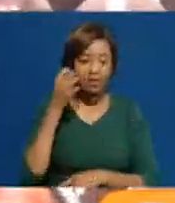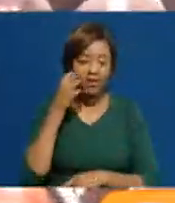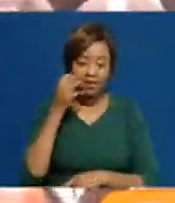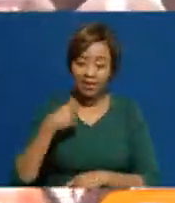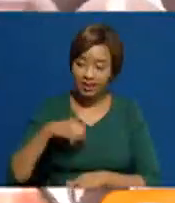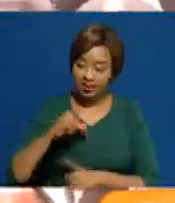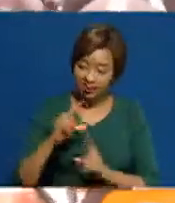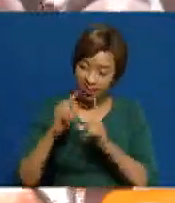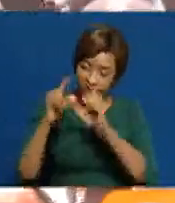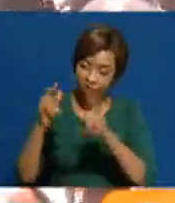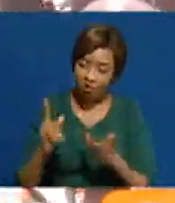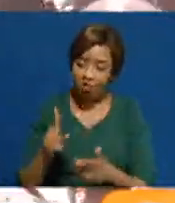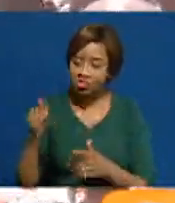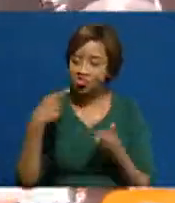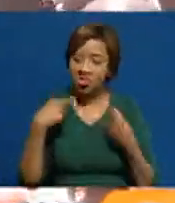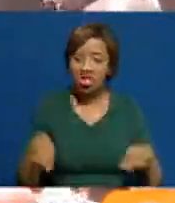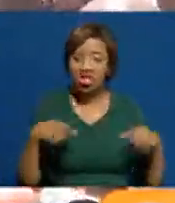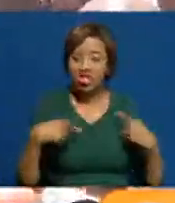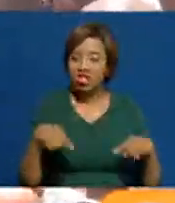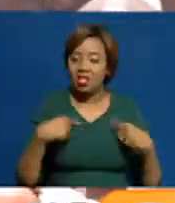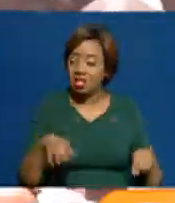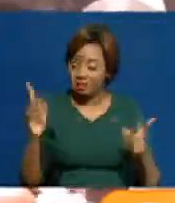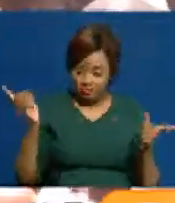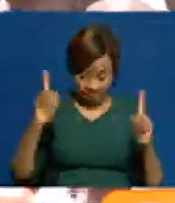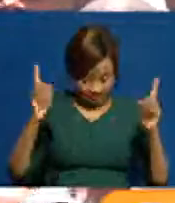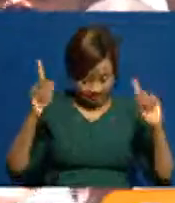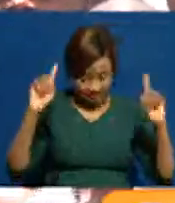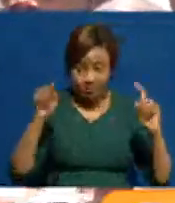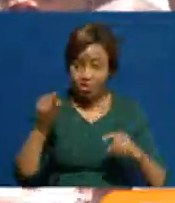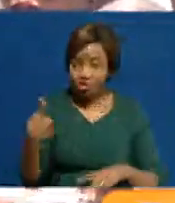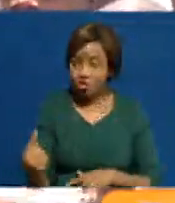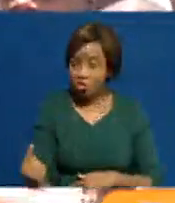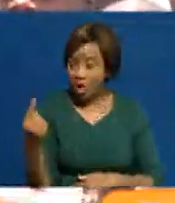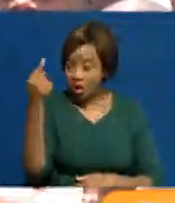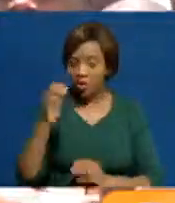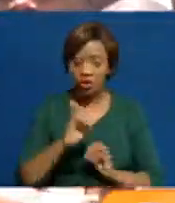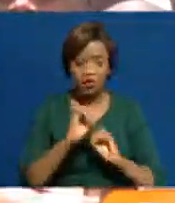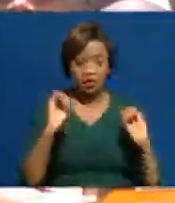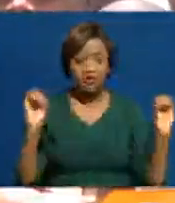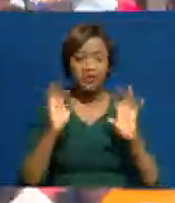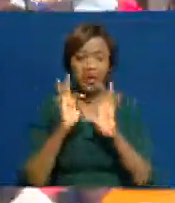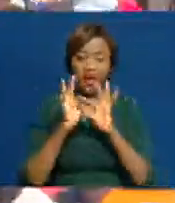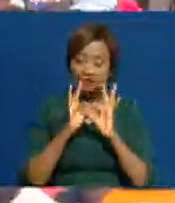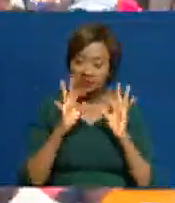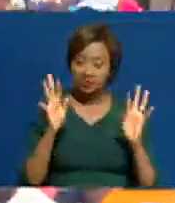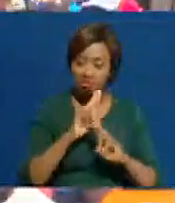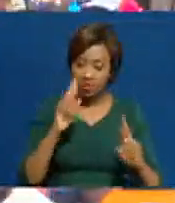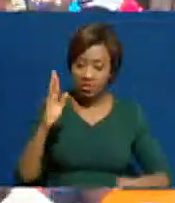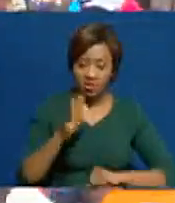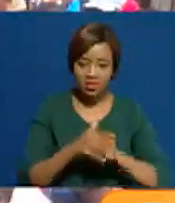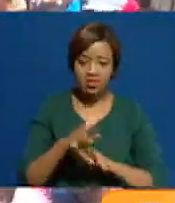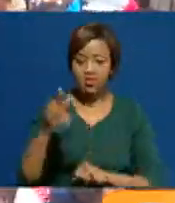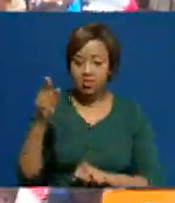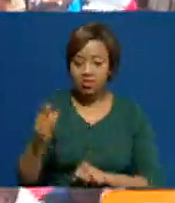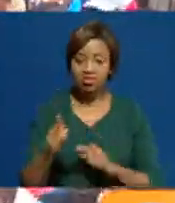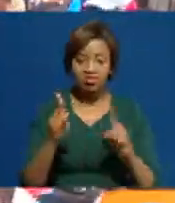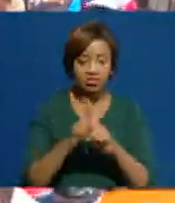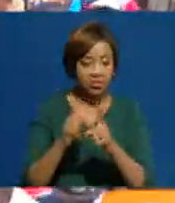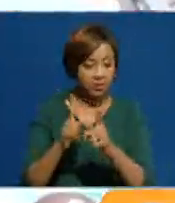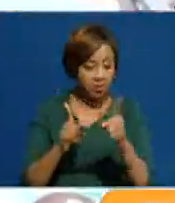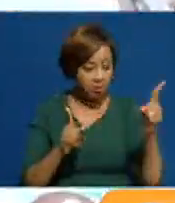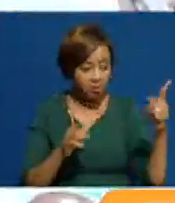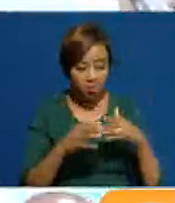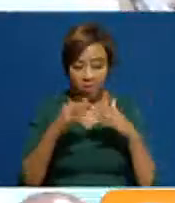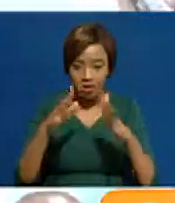tunakuambia usibabaike. Wewe hauko peke yako. Azimio iko nyuma yako na hawa viongozi